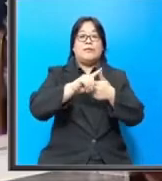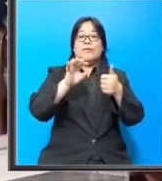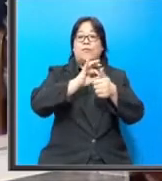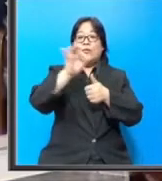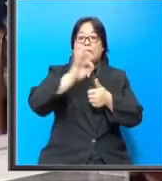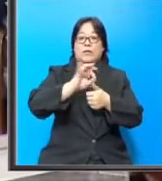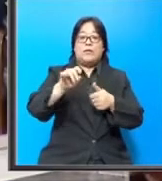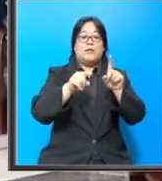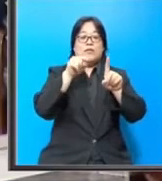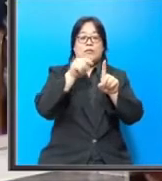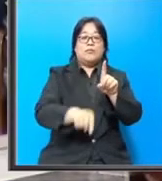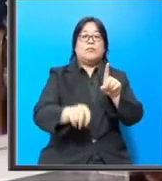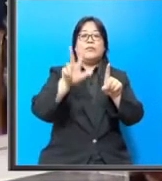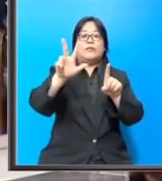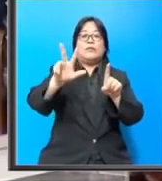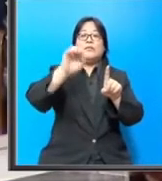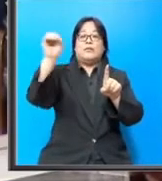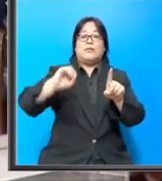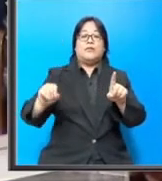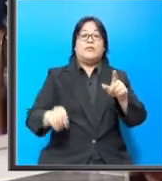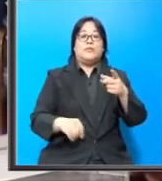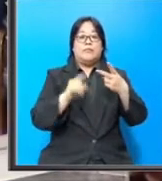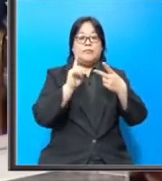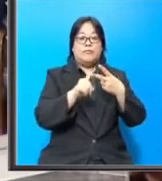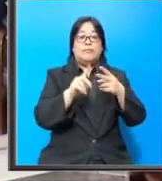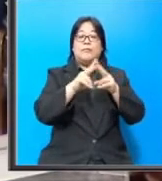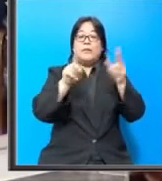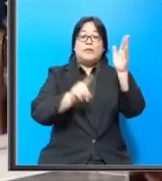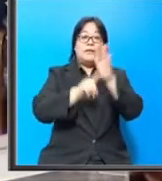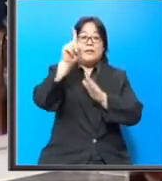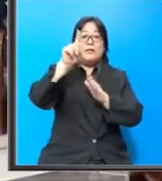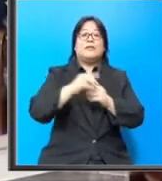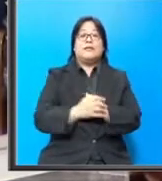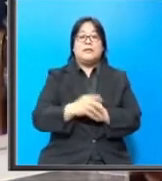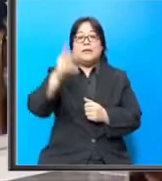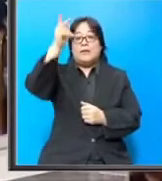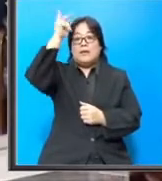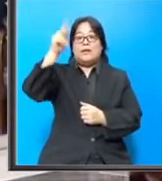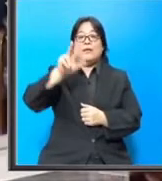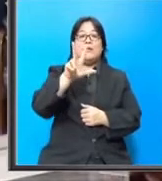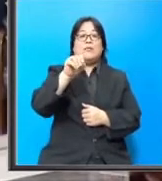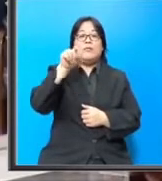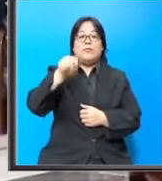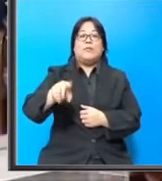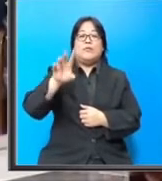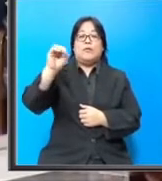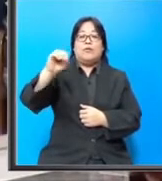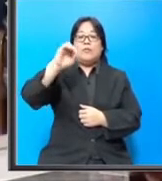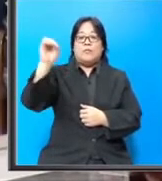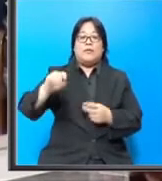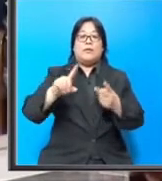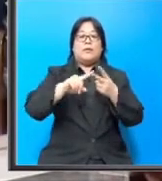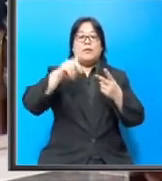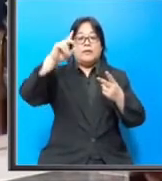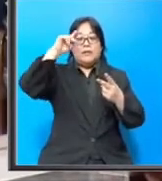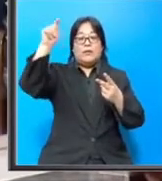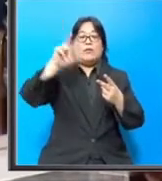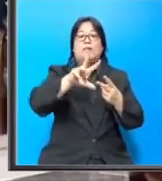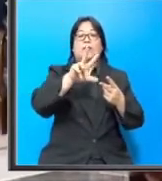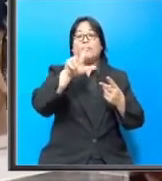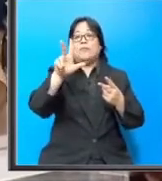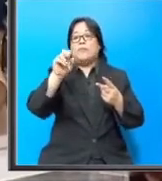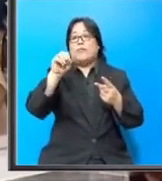adalah pulau Pinang 1 full handicap ratus dan yang paling tinggi kesuburannya Kelantan tiga plan kosong dan Terengganu 30-an